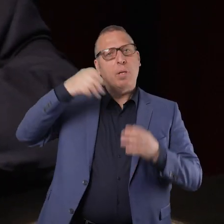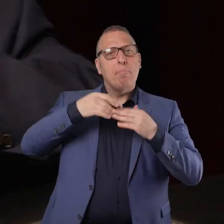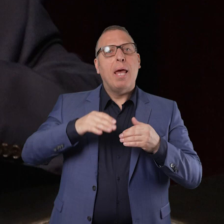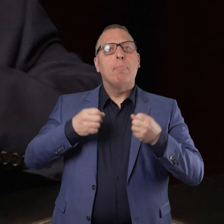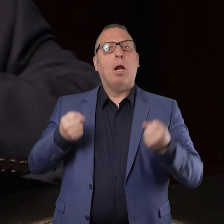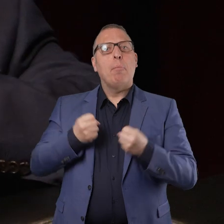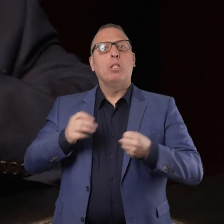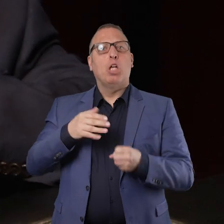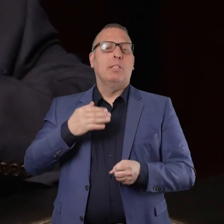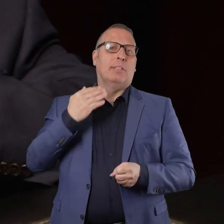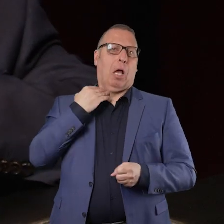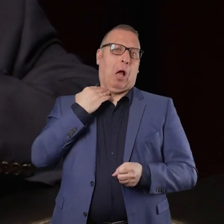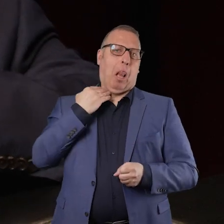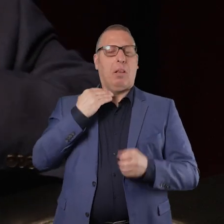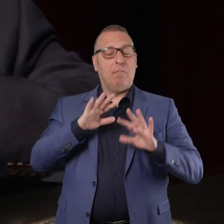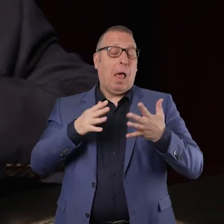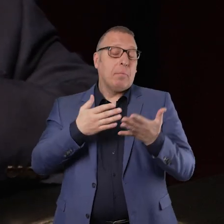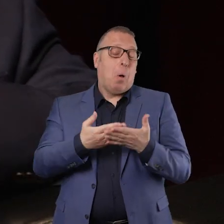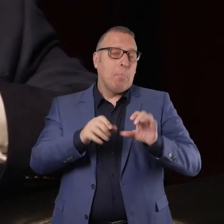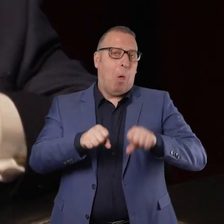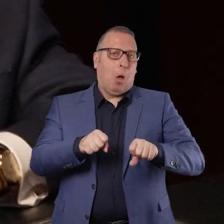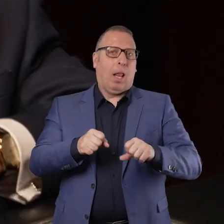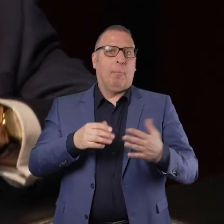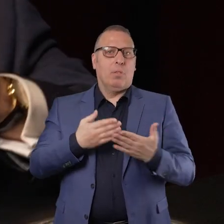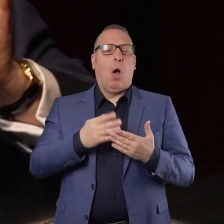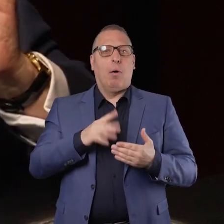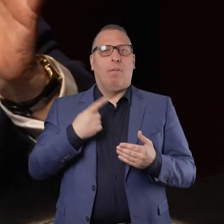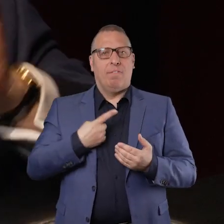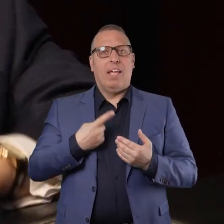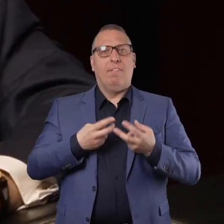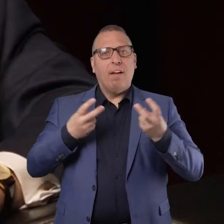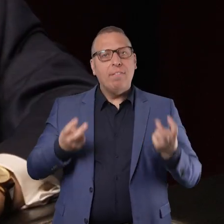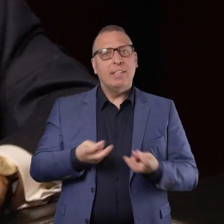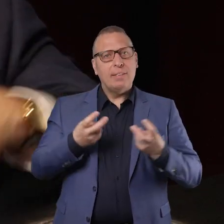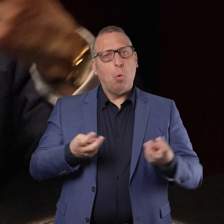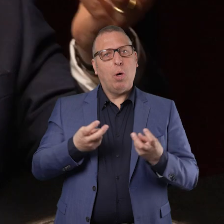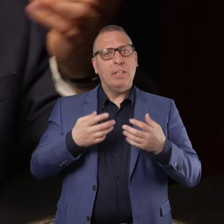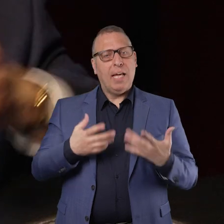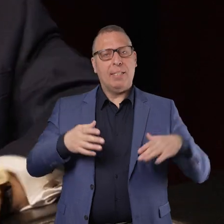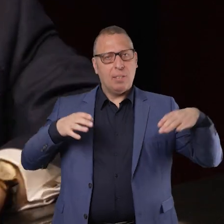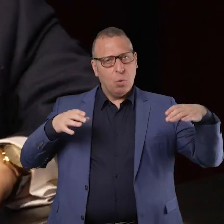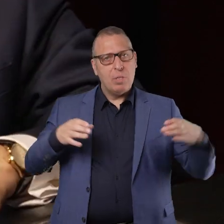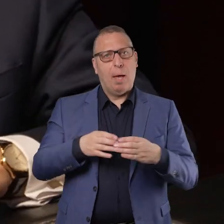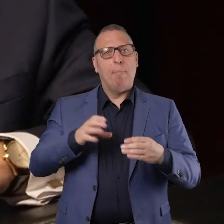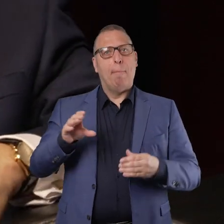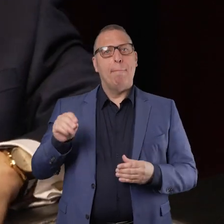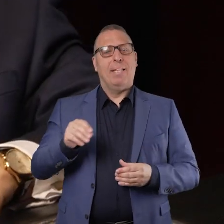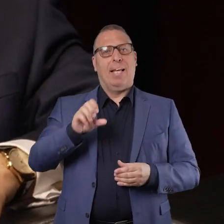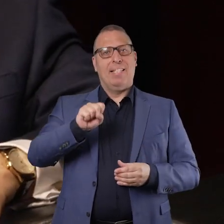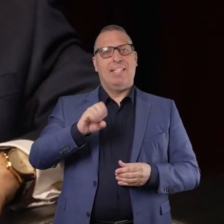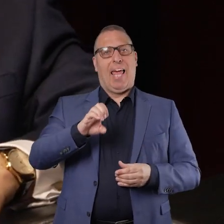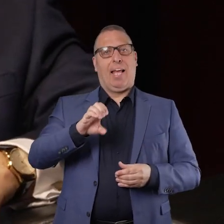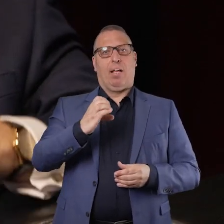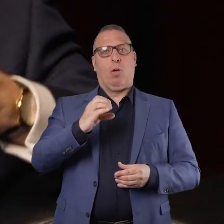bisschen pragmatischer als St. Gallen. Das mag ja vielleicht sein. Aber auch da versuchen wir jetzt zusammen mit dem